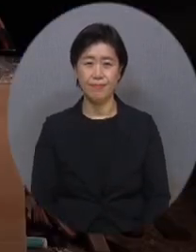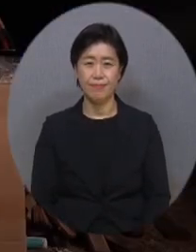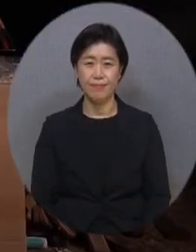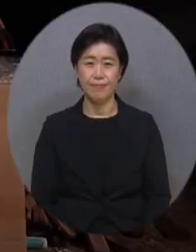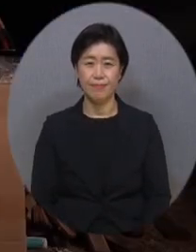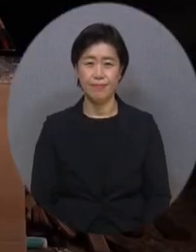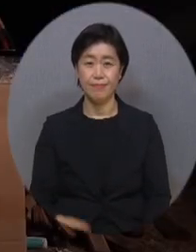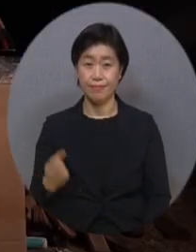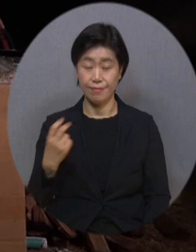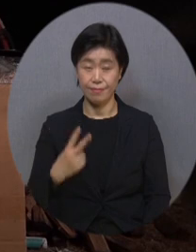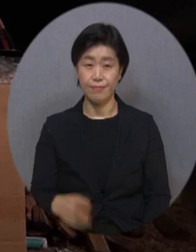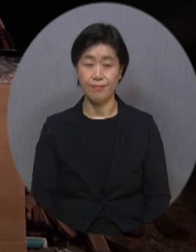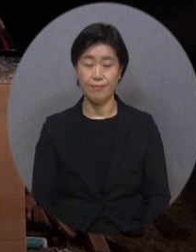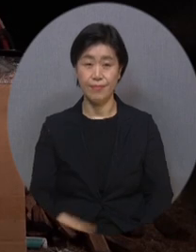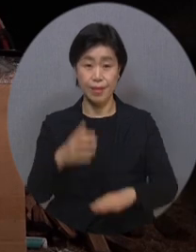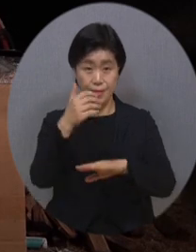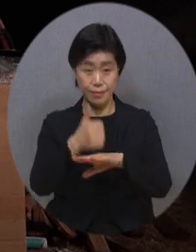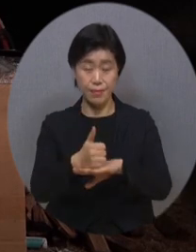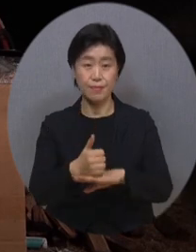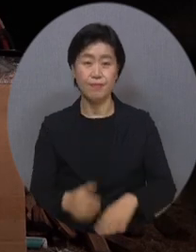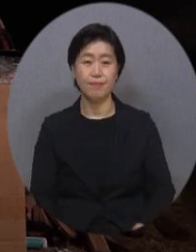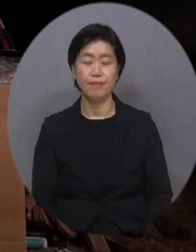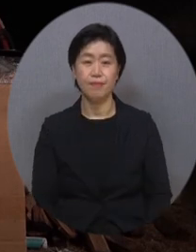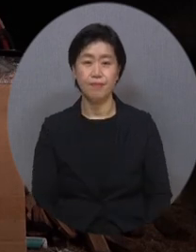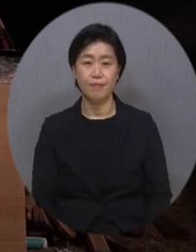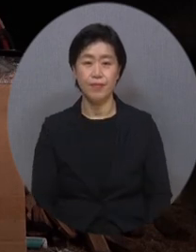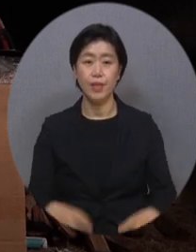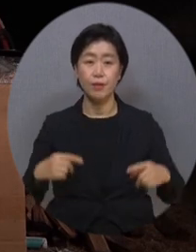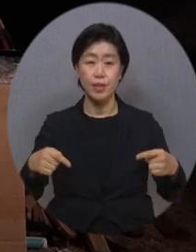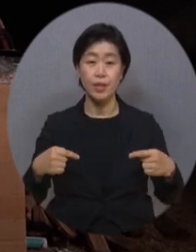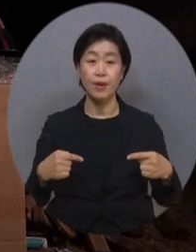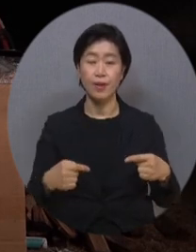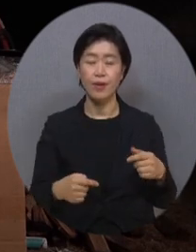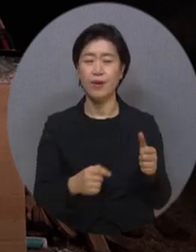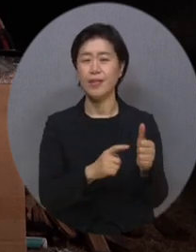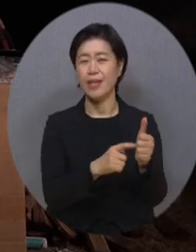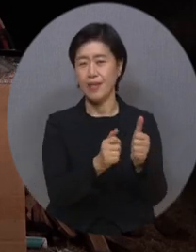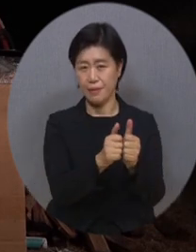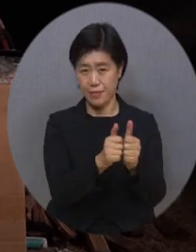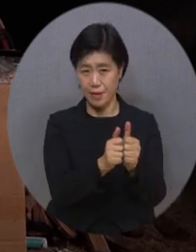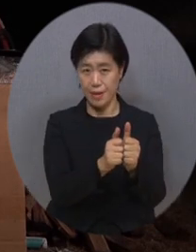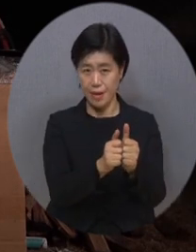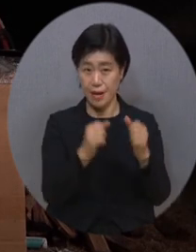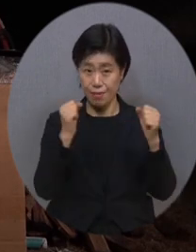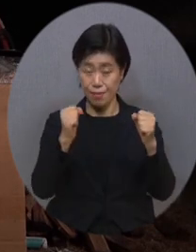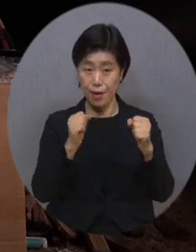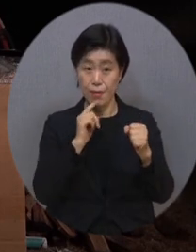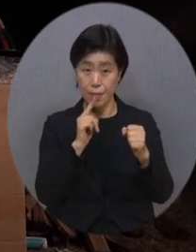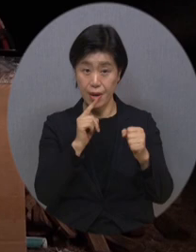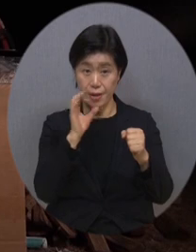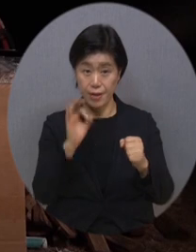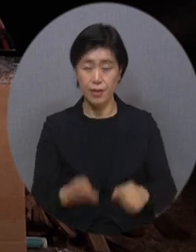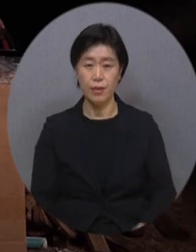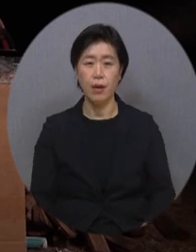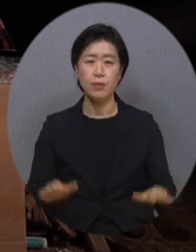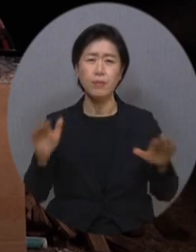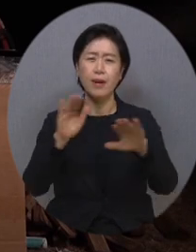자, 그리고 네. 우리가 이제 마지막으로 네. 그 휠체어 세 남자 한번 하자. 예. 예. 아, 오늘 밤 너무